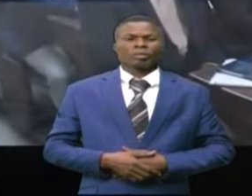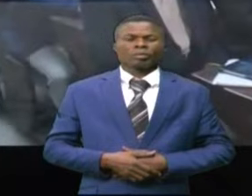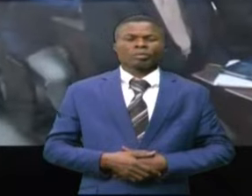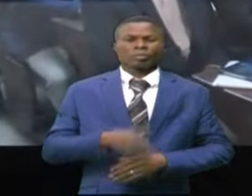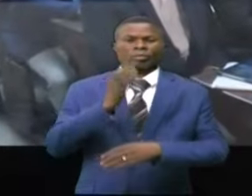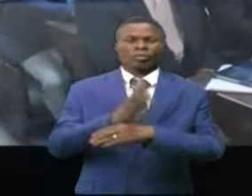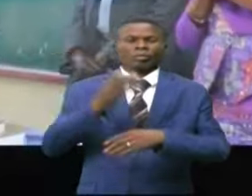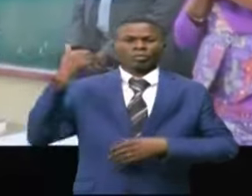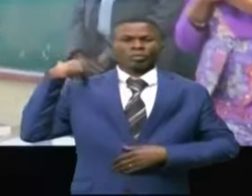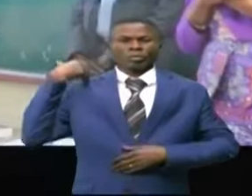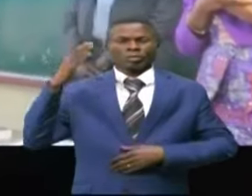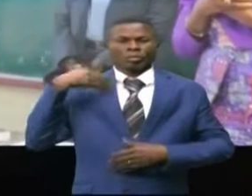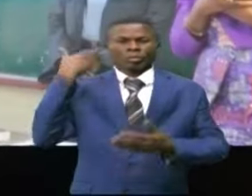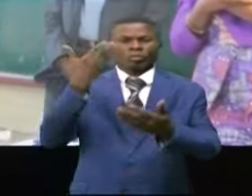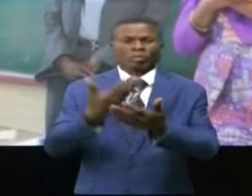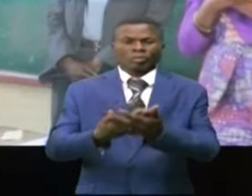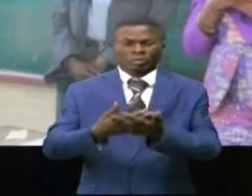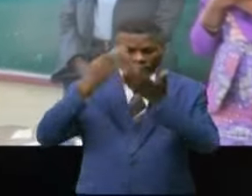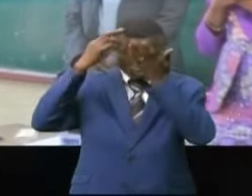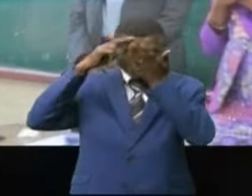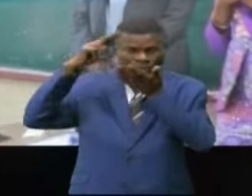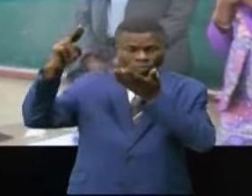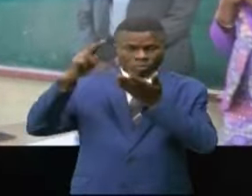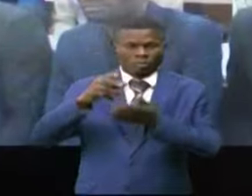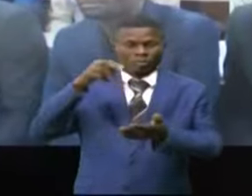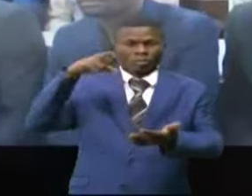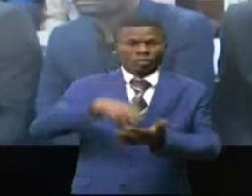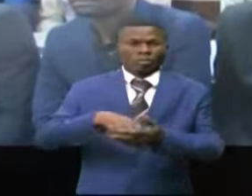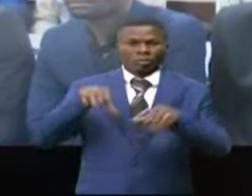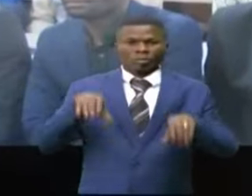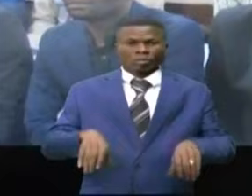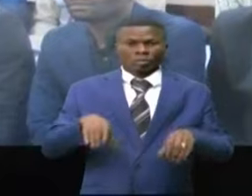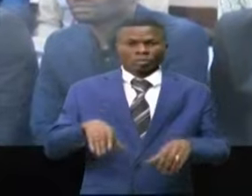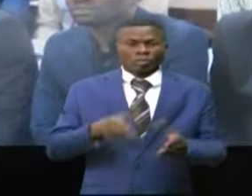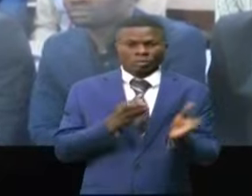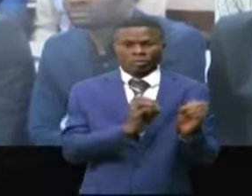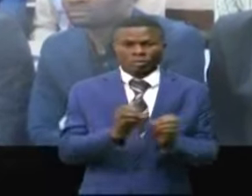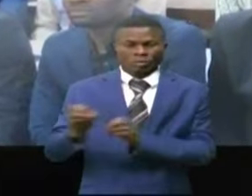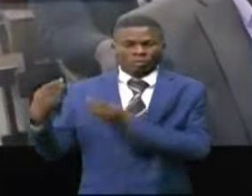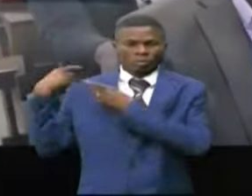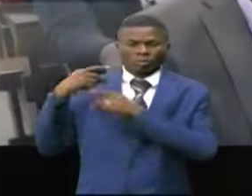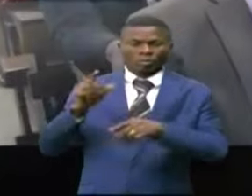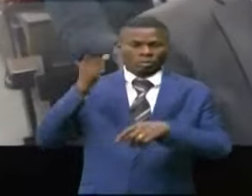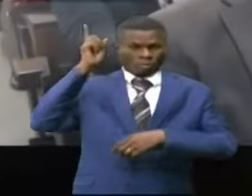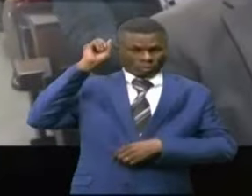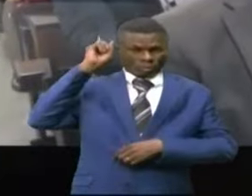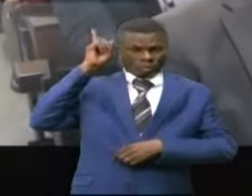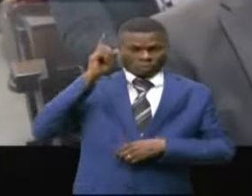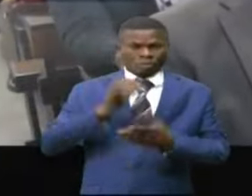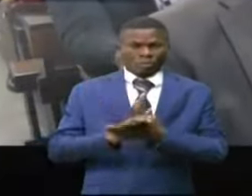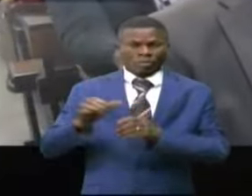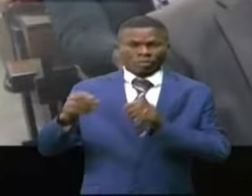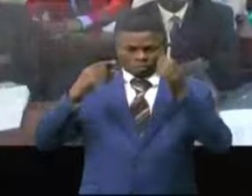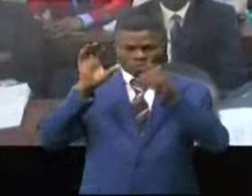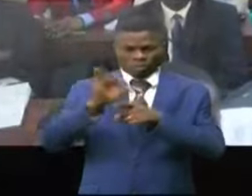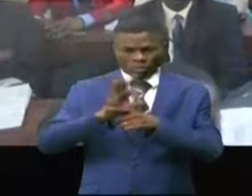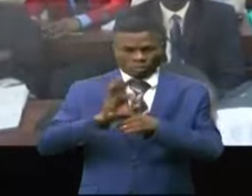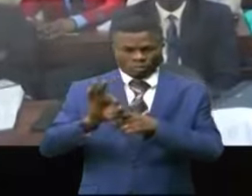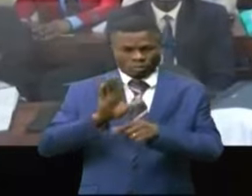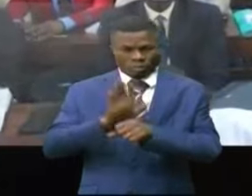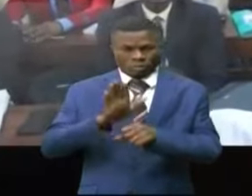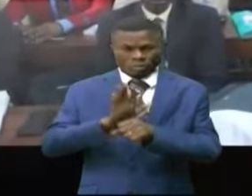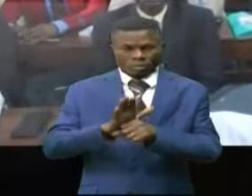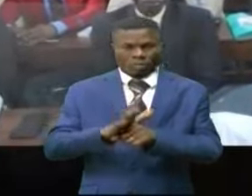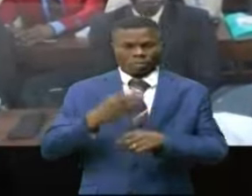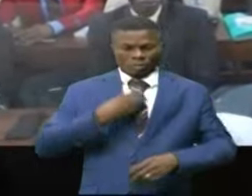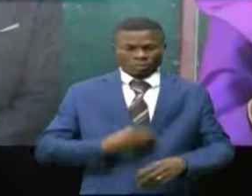Conseil d'État est arrivée à l'Université protestante au Congo, où se tient depuis quelques jours la série des sessions de formation initiale des